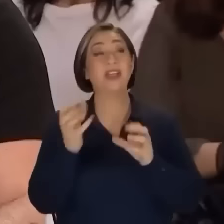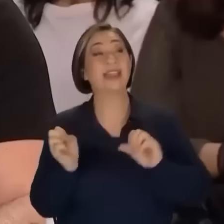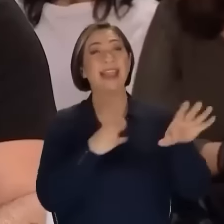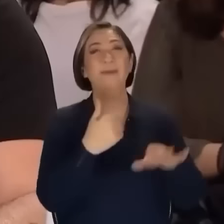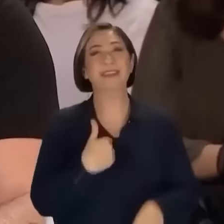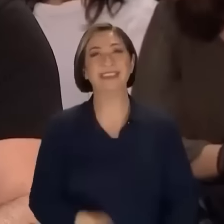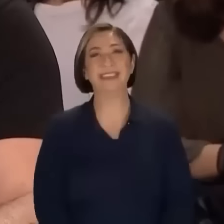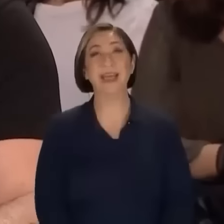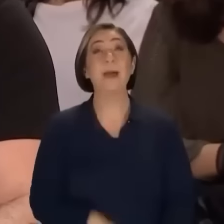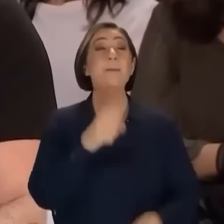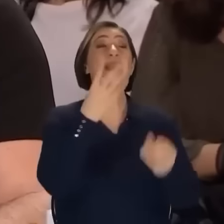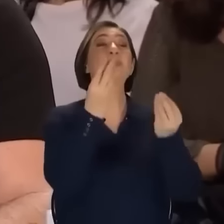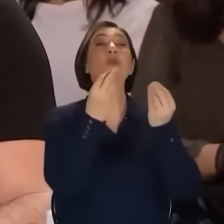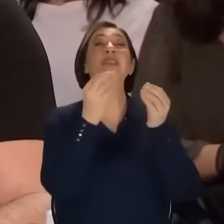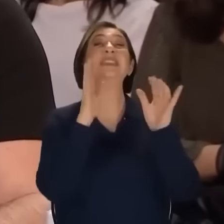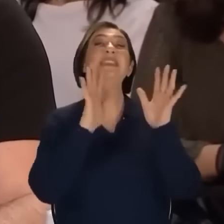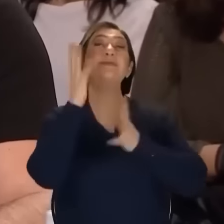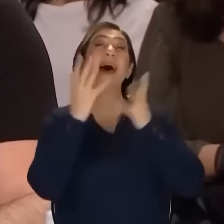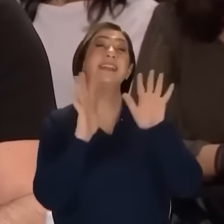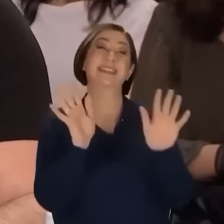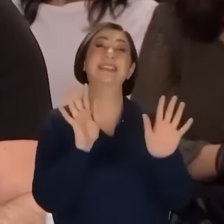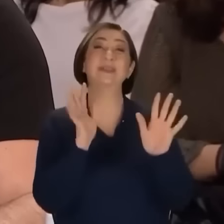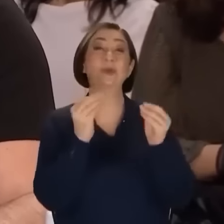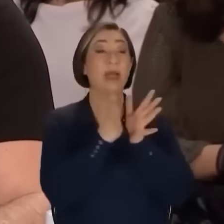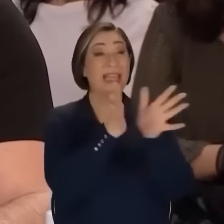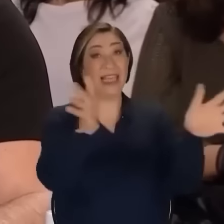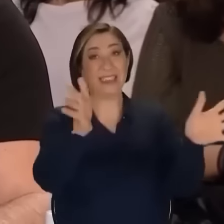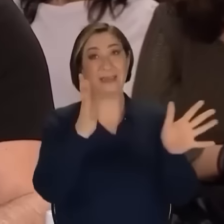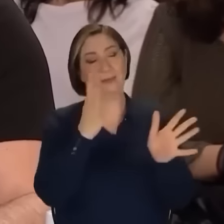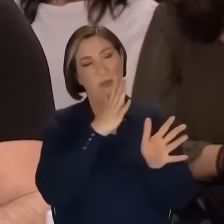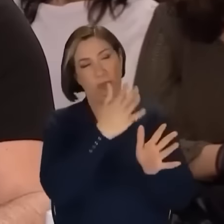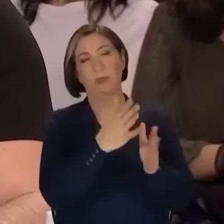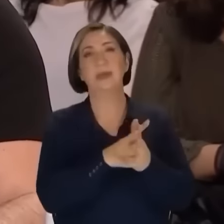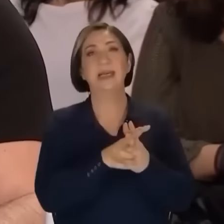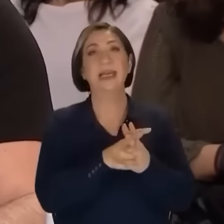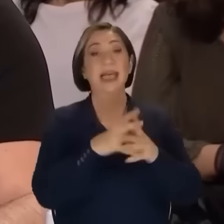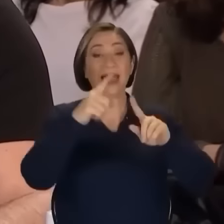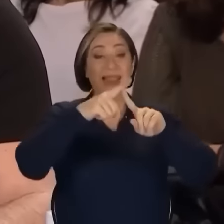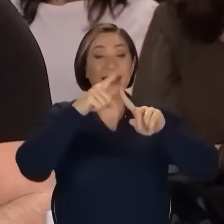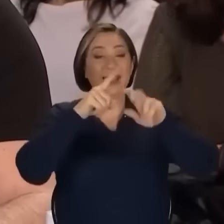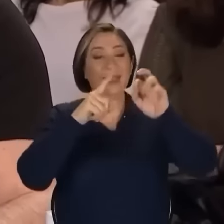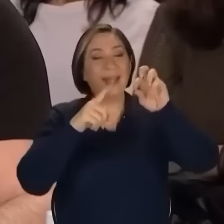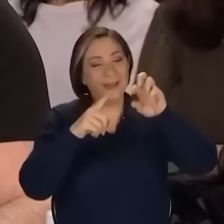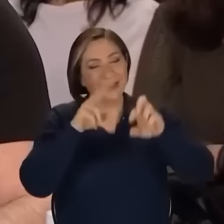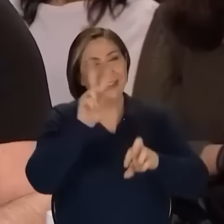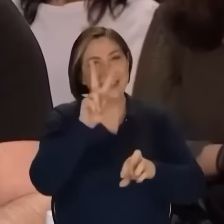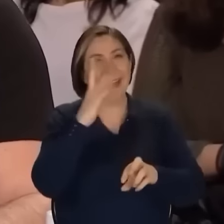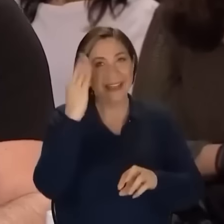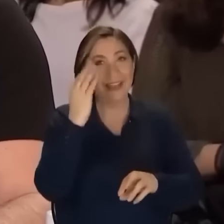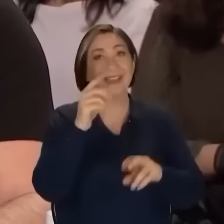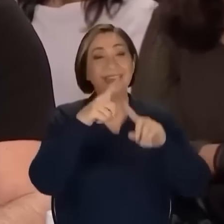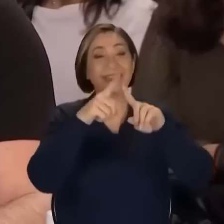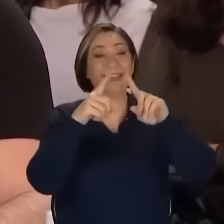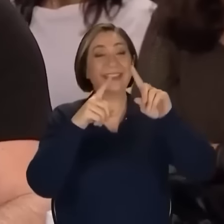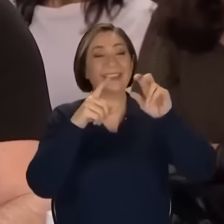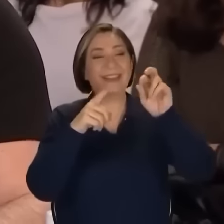bizi bir de çok geniş tutuyorlar şöyle çok geniş tutuyorlardı Okan Yani top 20'yi anlarım Top 40 ne lan Ya